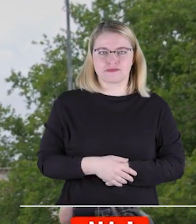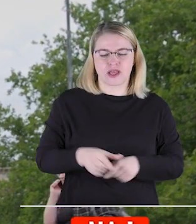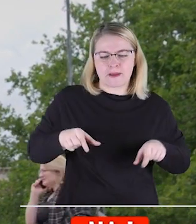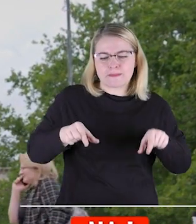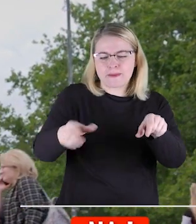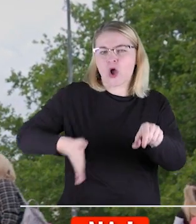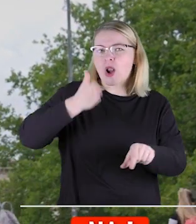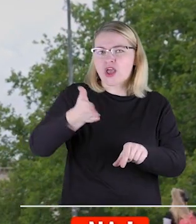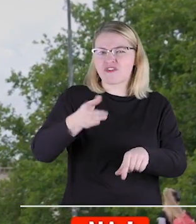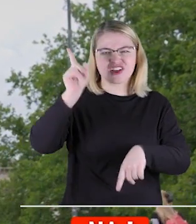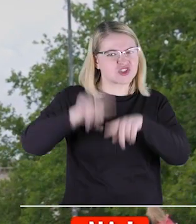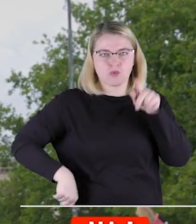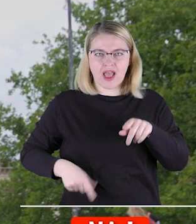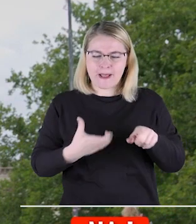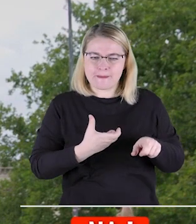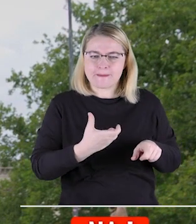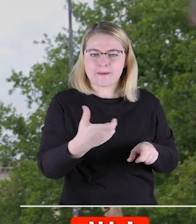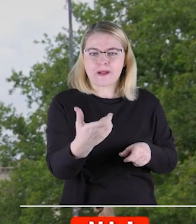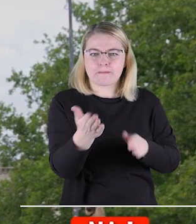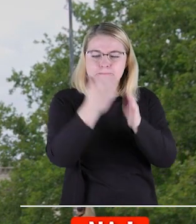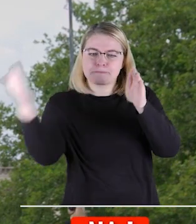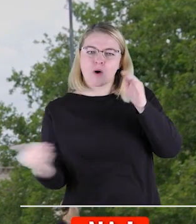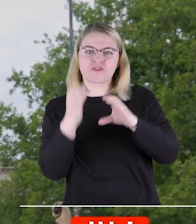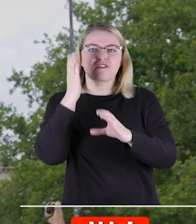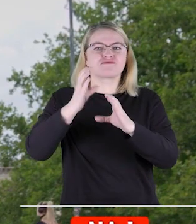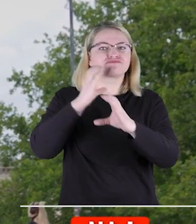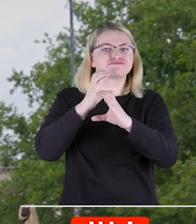Szyny złe. Podwozie złe.